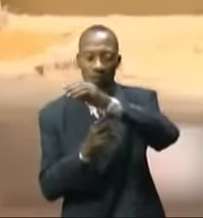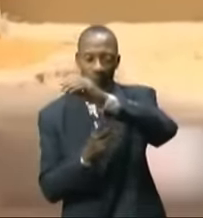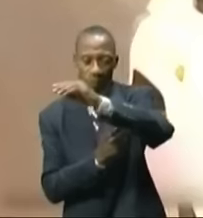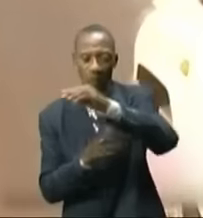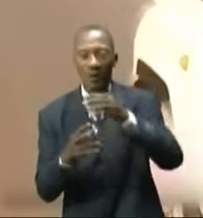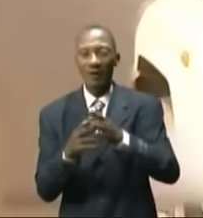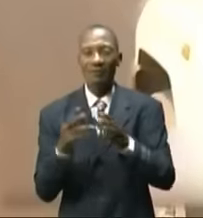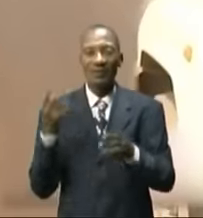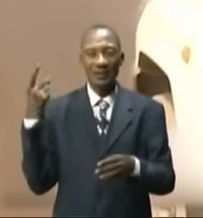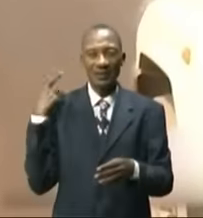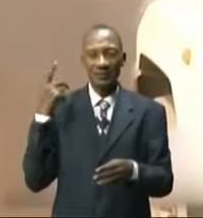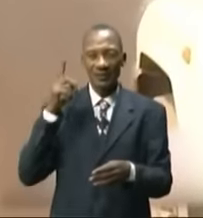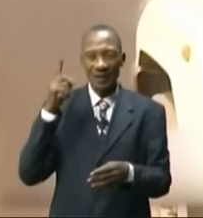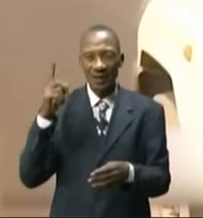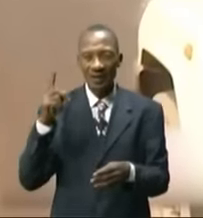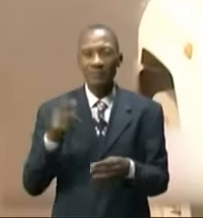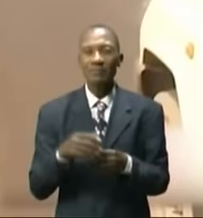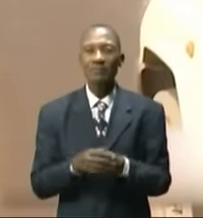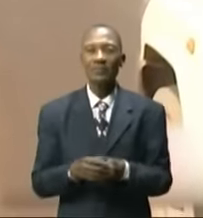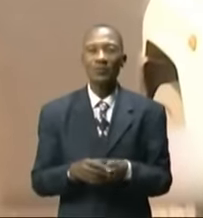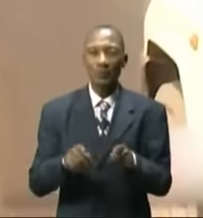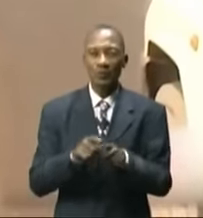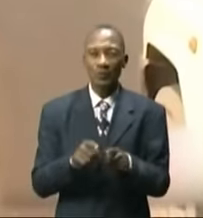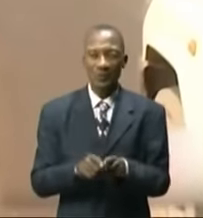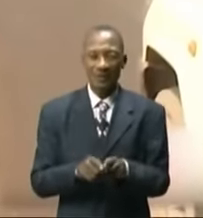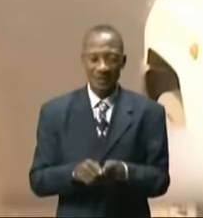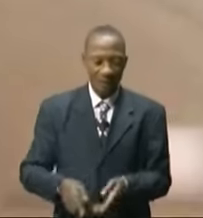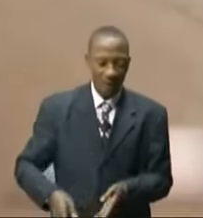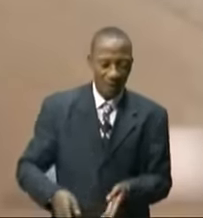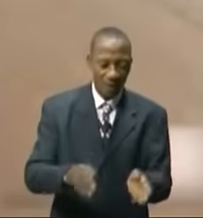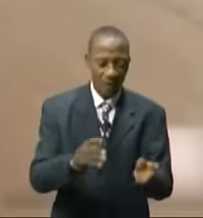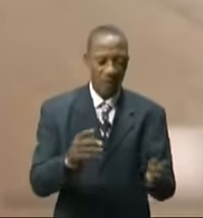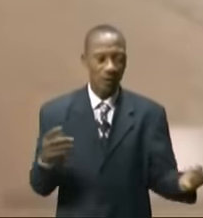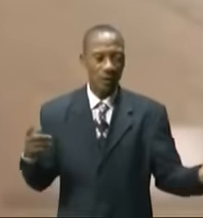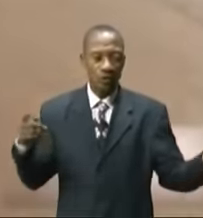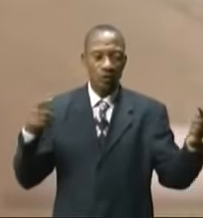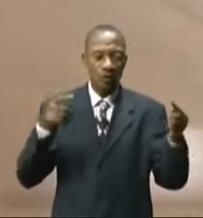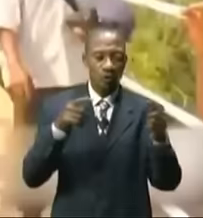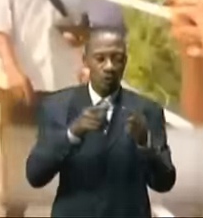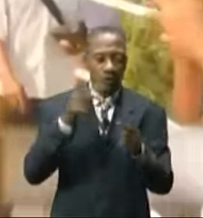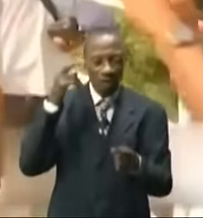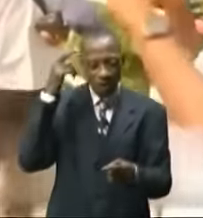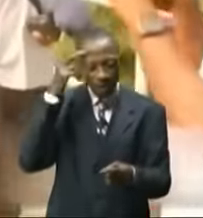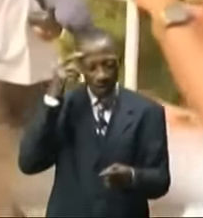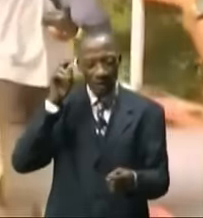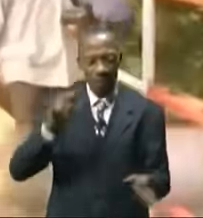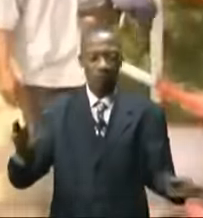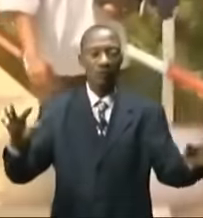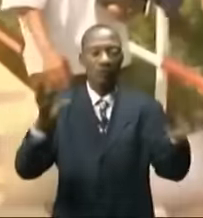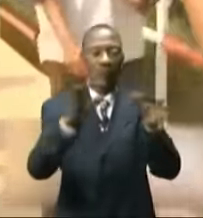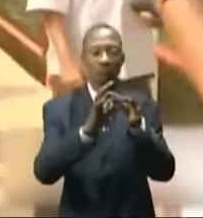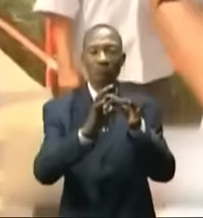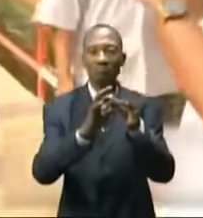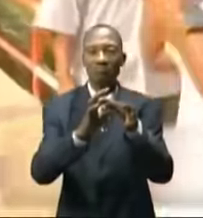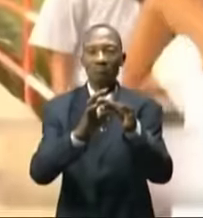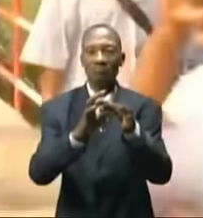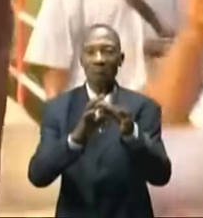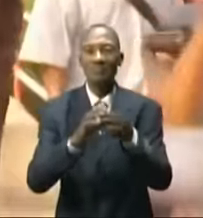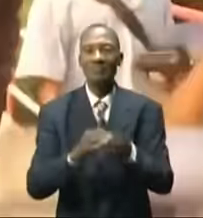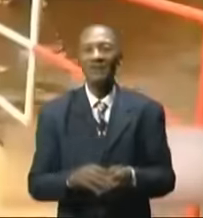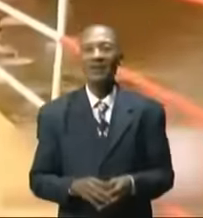ainsi que la réhabilitation de routes reliant Mongafula à la commune d'Ndjili. De réalisations saluées par